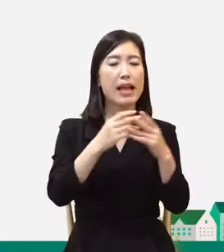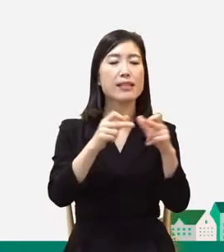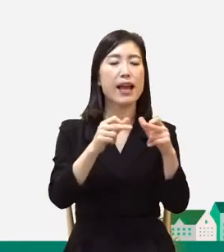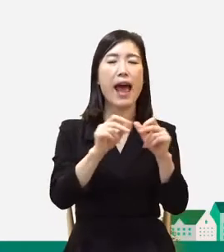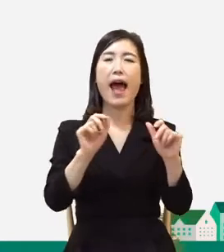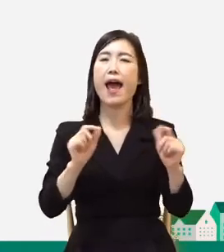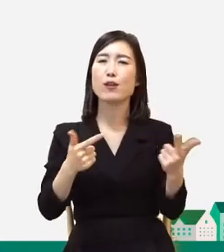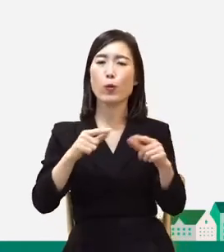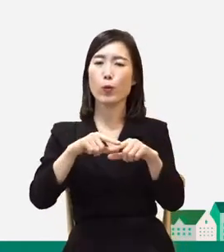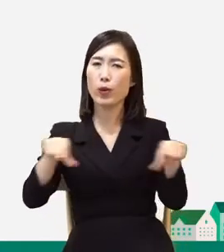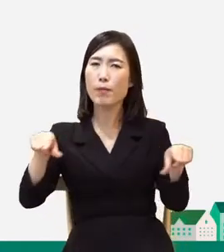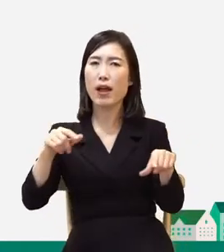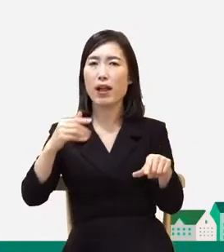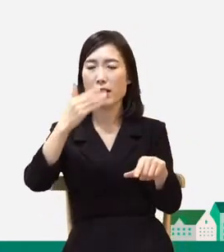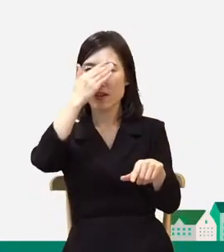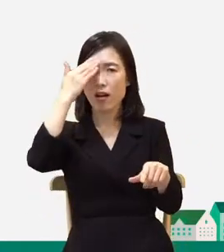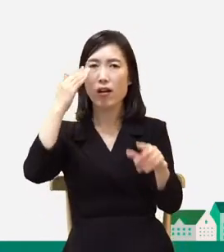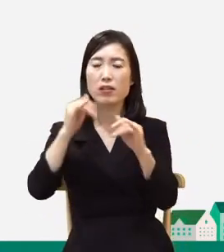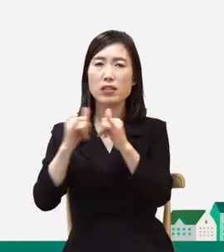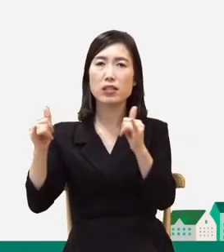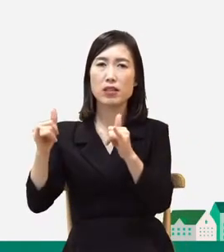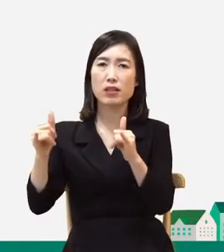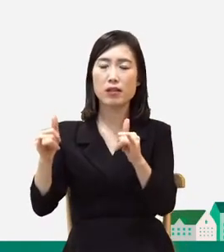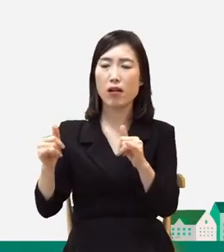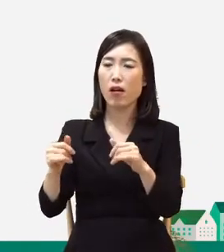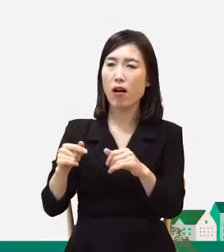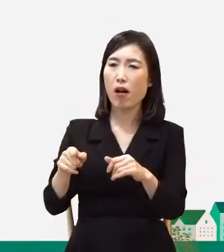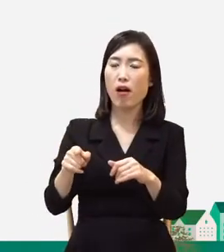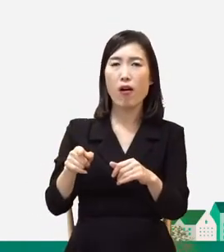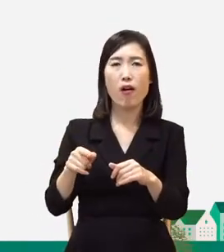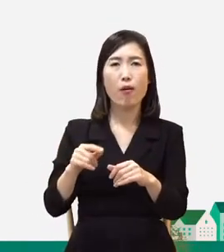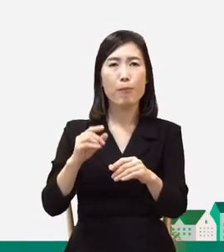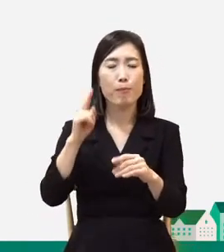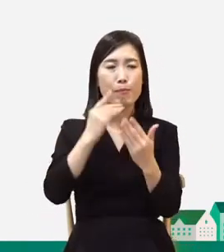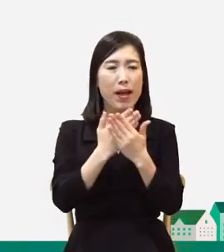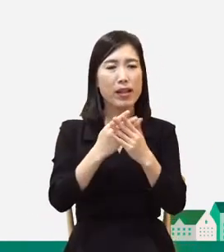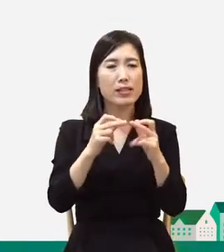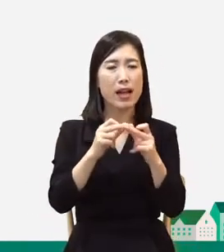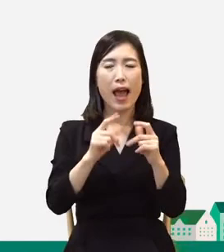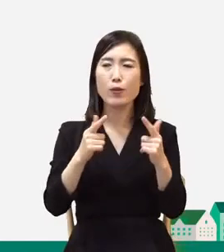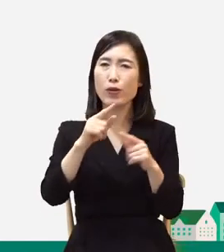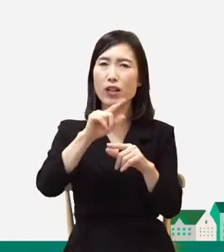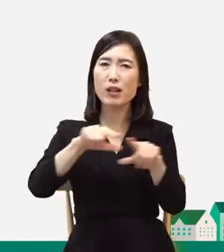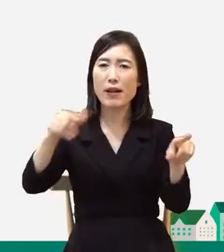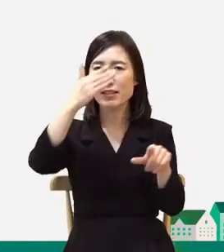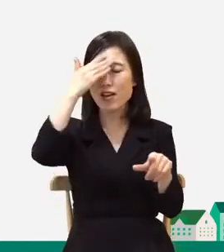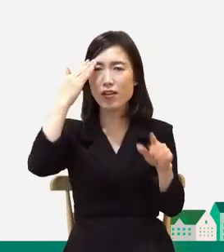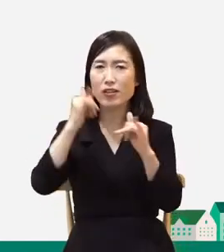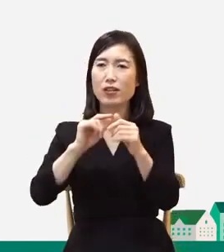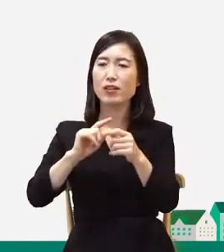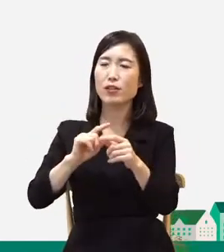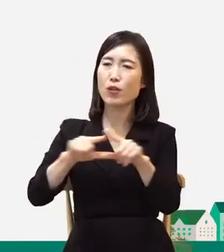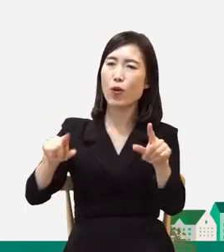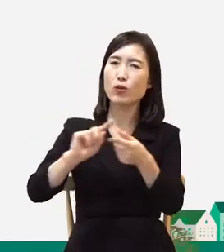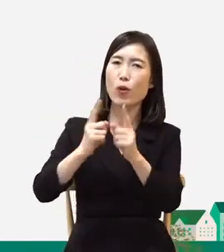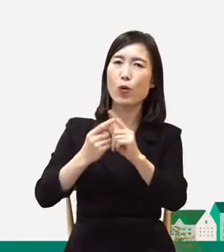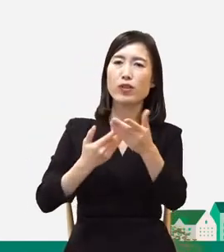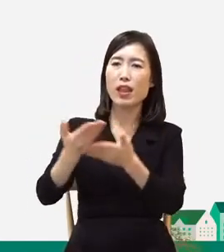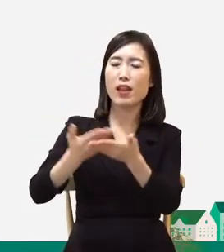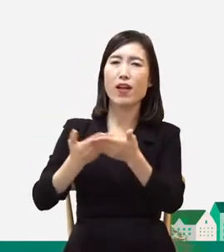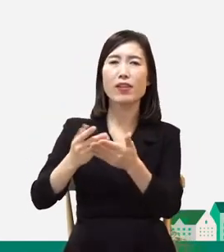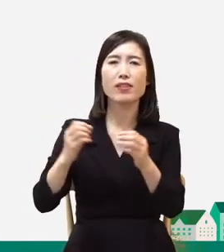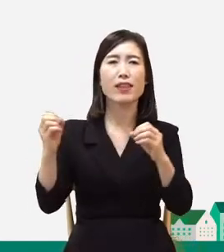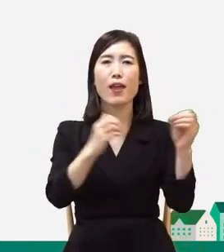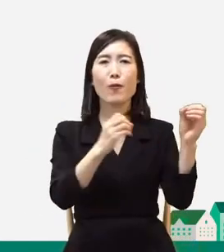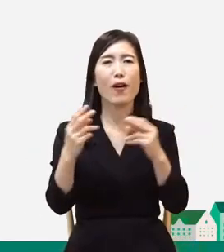경우에는 어떤 식으로 이분들하고 대화를 하고 소통해야 될지 좀 어려워하는 것들이 많습니다. 어쨌든 그 지금의 교육